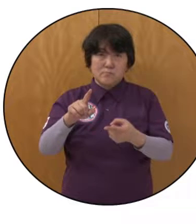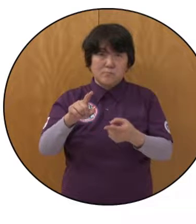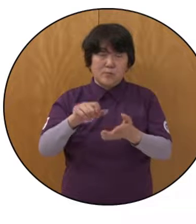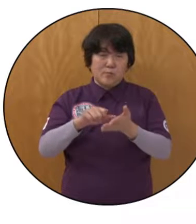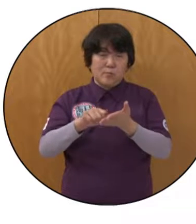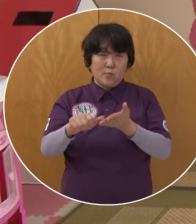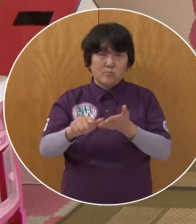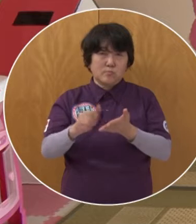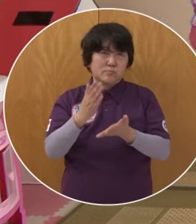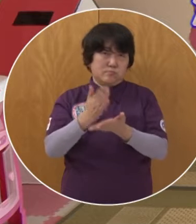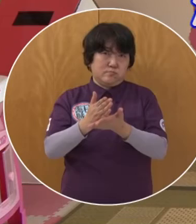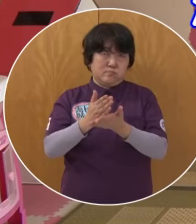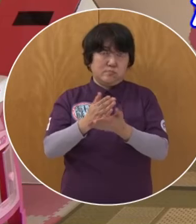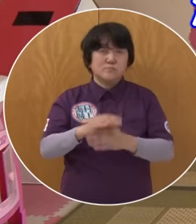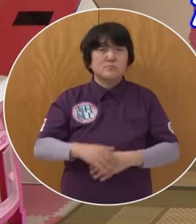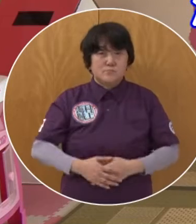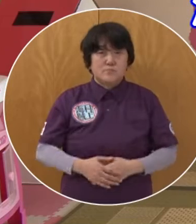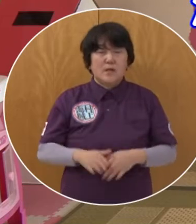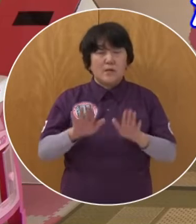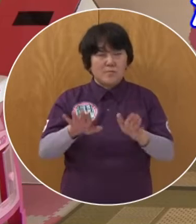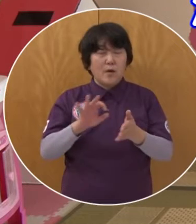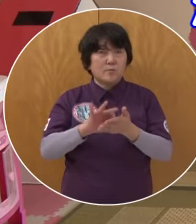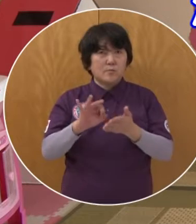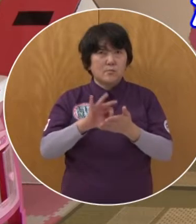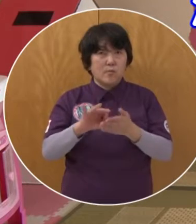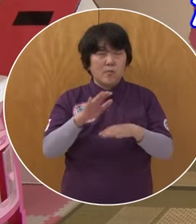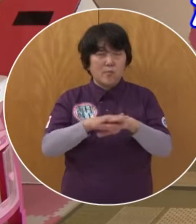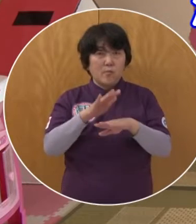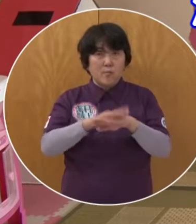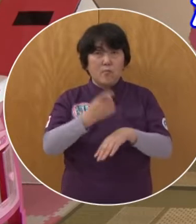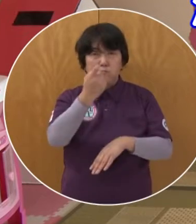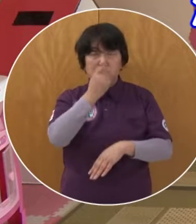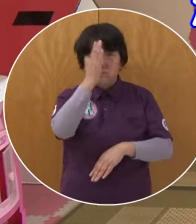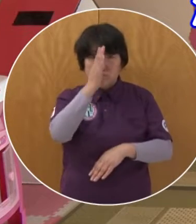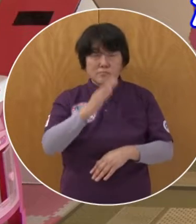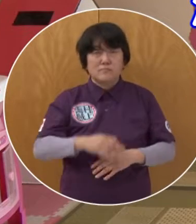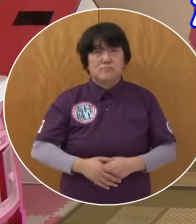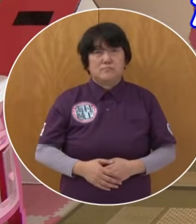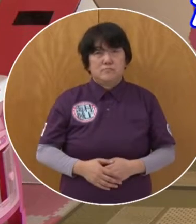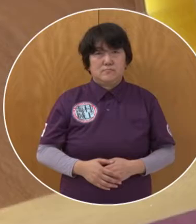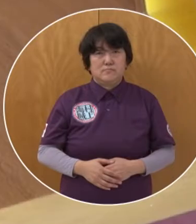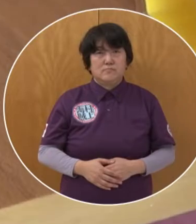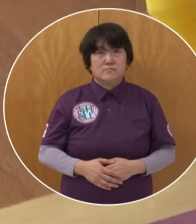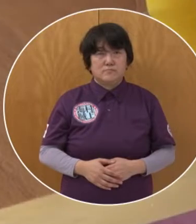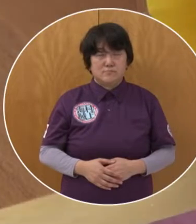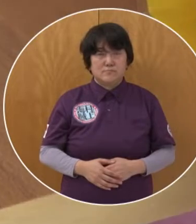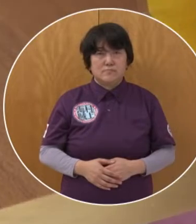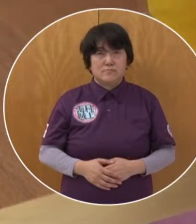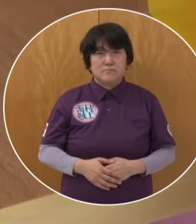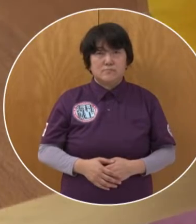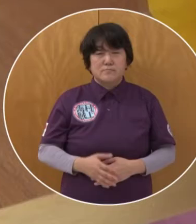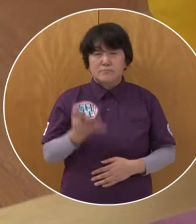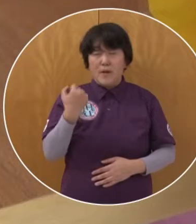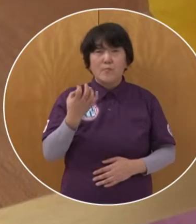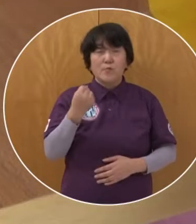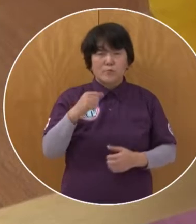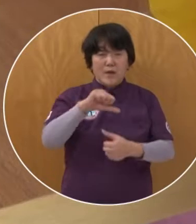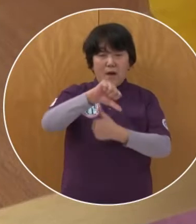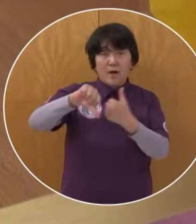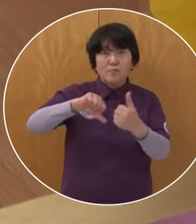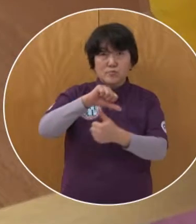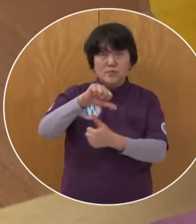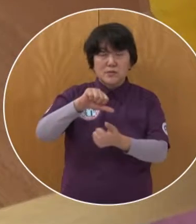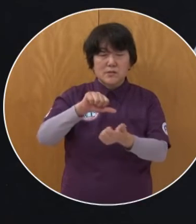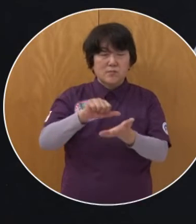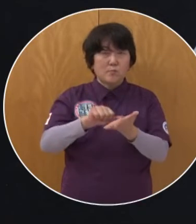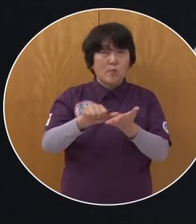ました。今の利用について先生教えていただけますか。 はい、事前に預かる子ちゃんに登録し